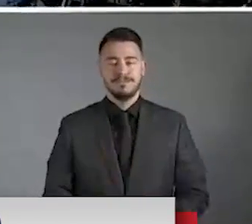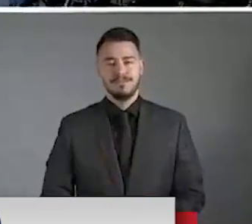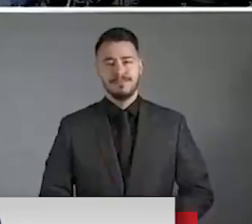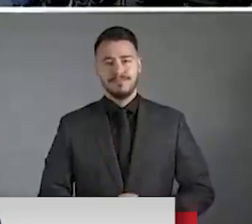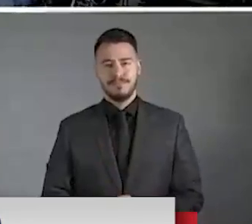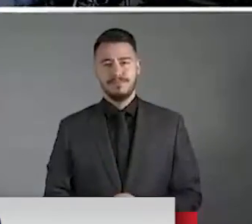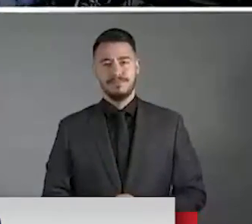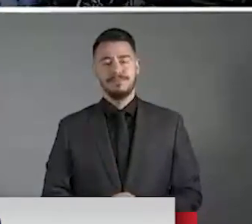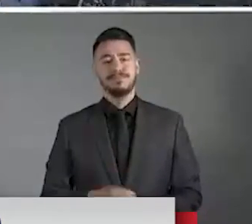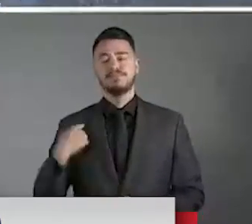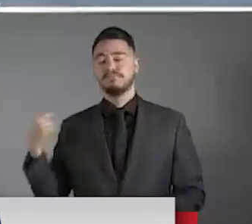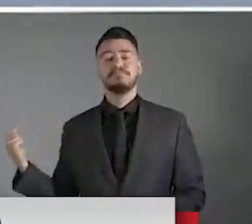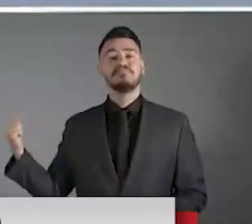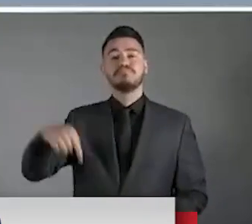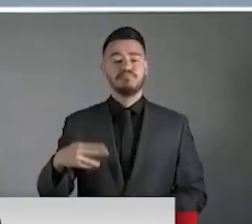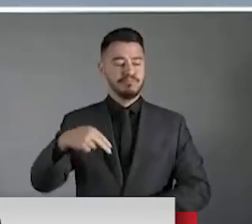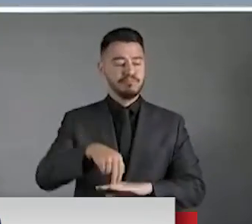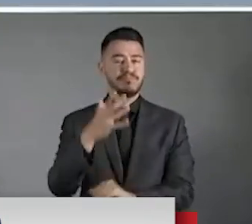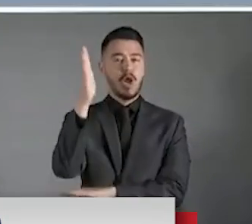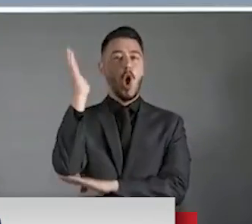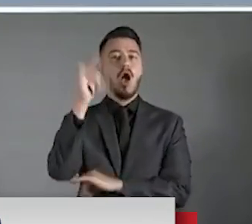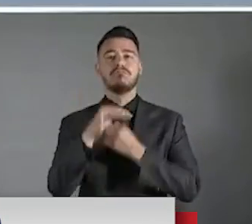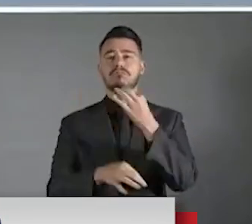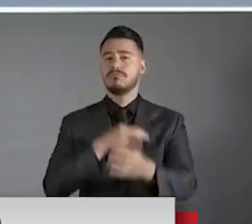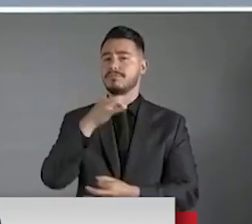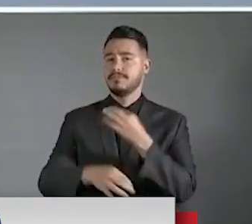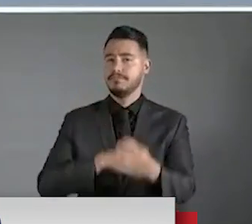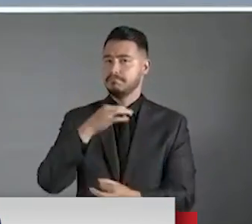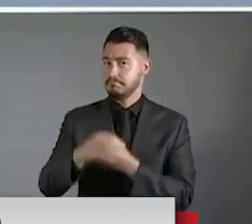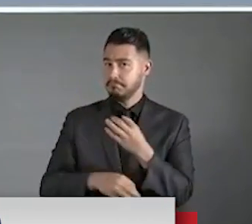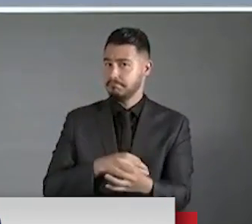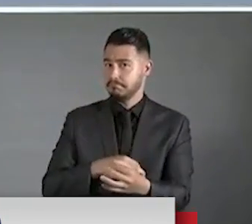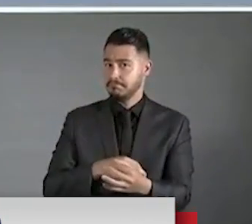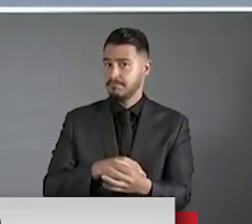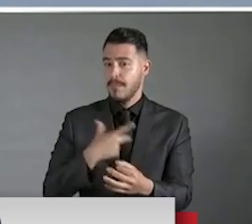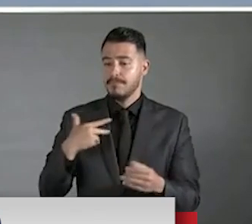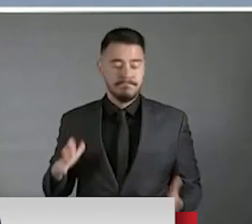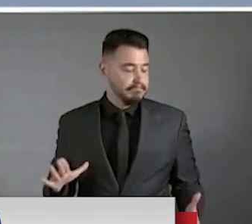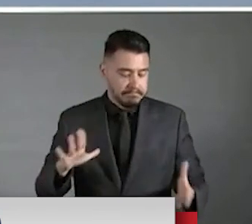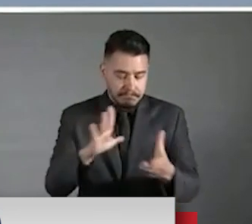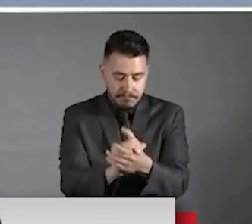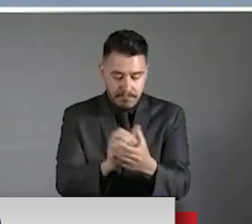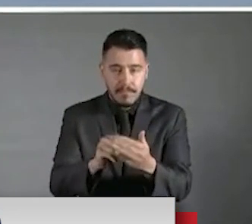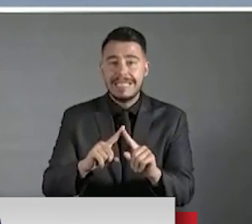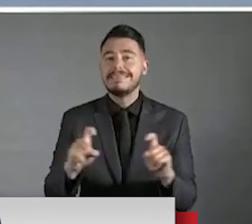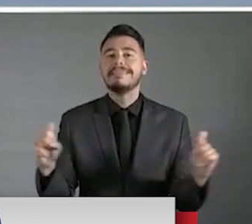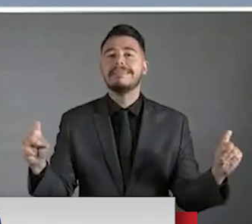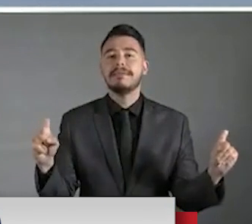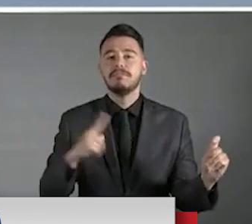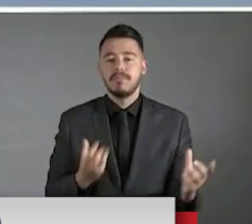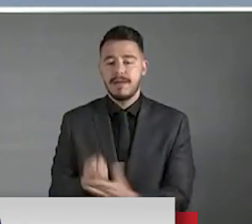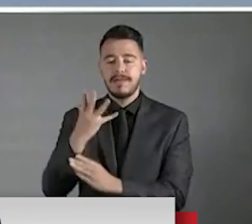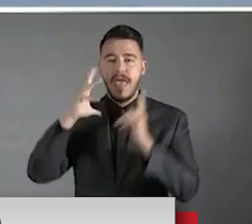μη προβολή της ομιλίας Σαμαρά από τα φιλοκυβερνητικά μέσα μαζικής ενημερώσεως. Το φυτίλι όμως είχε ήδη ανάψει. Το παρατεταμένο χειροκρότημα στο